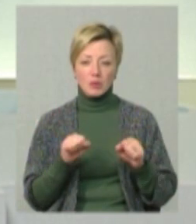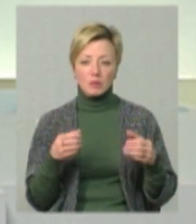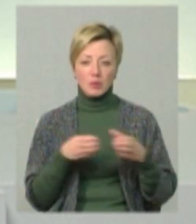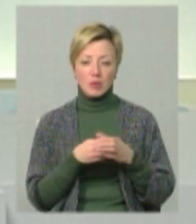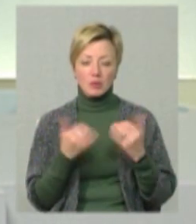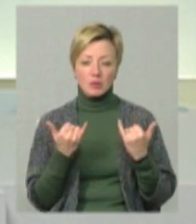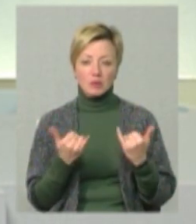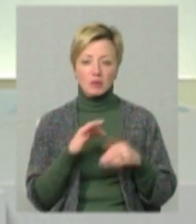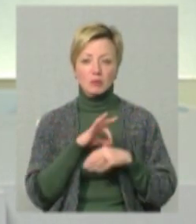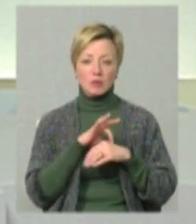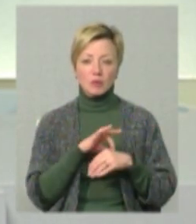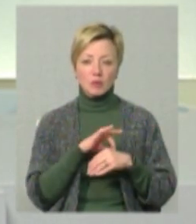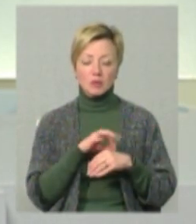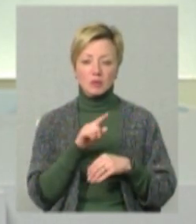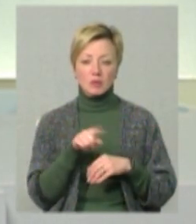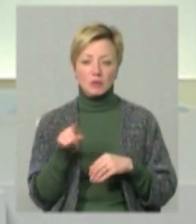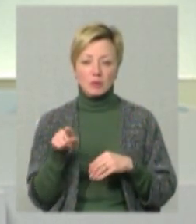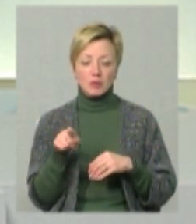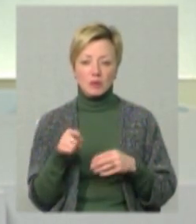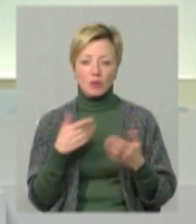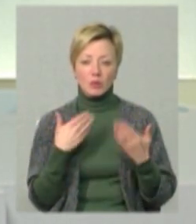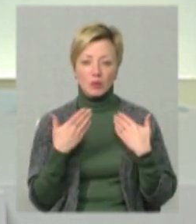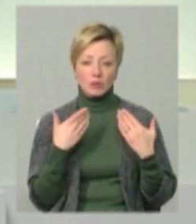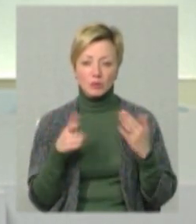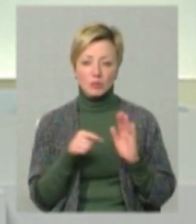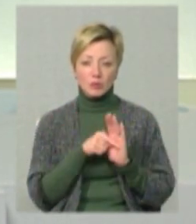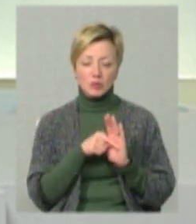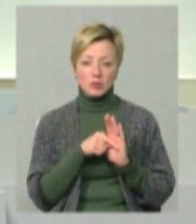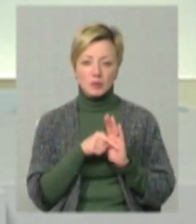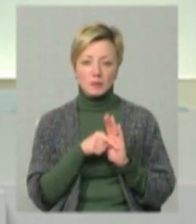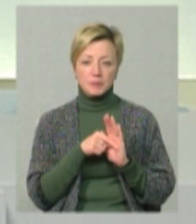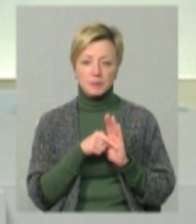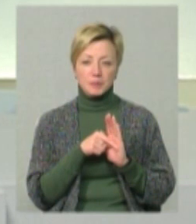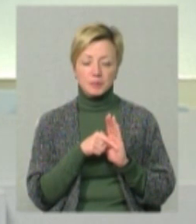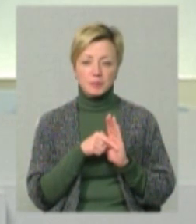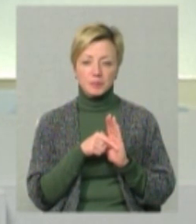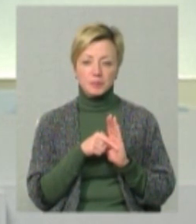командиром бригади наразі проводиться. Вони контактують із